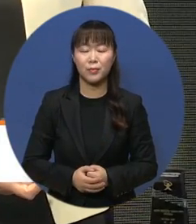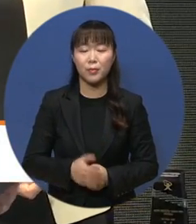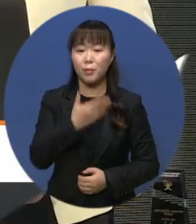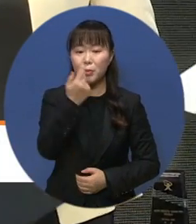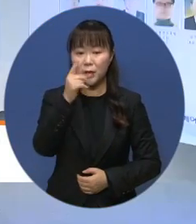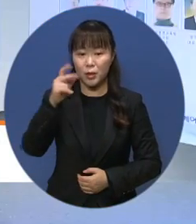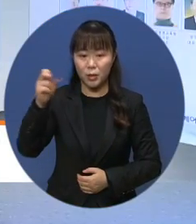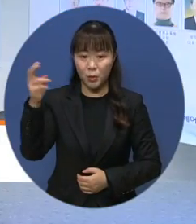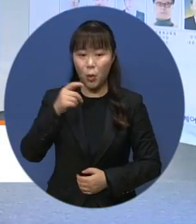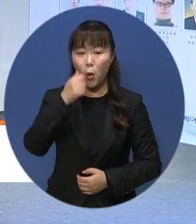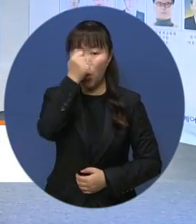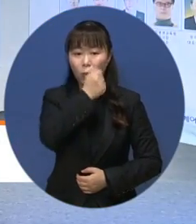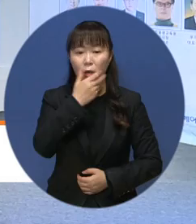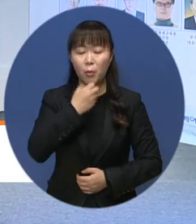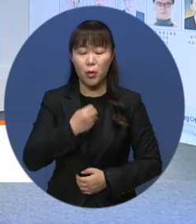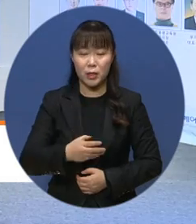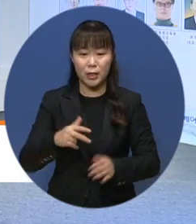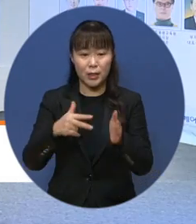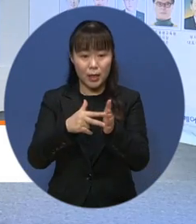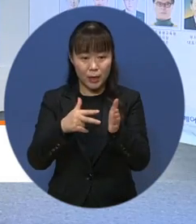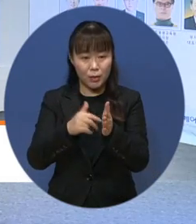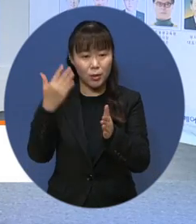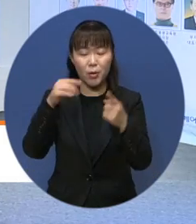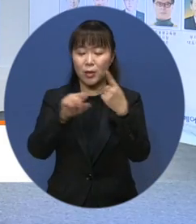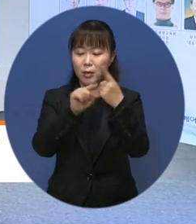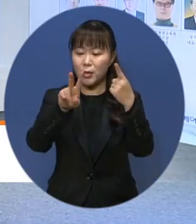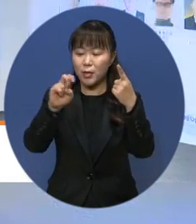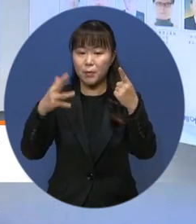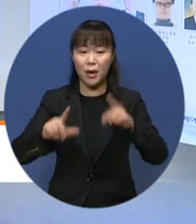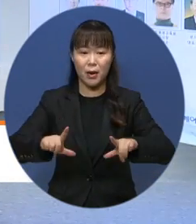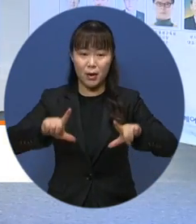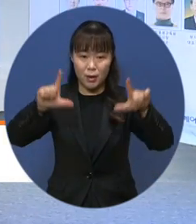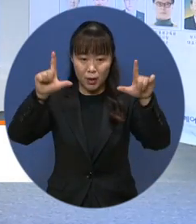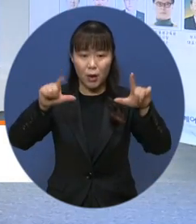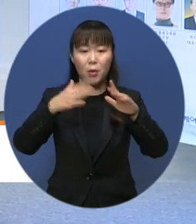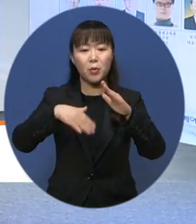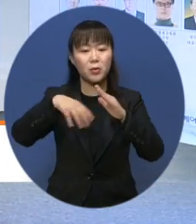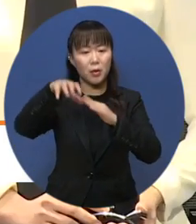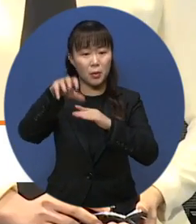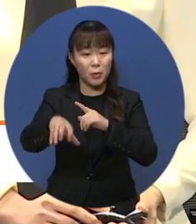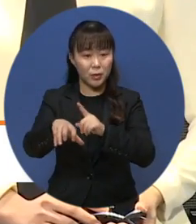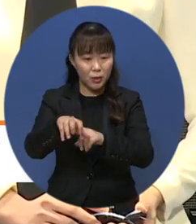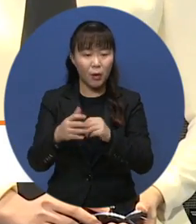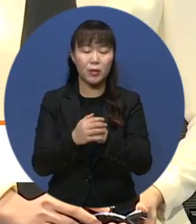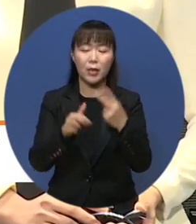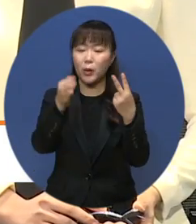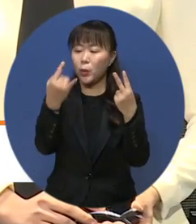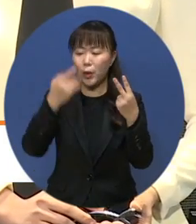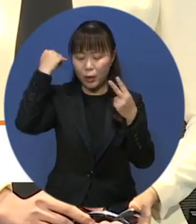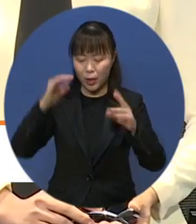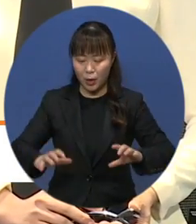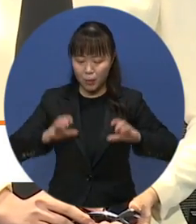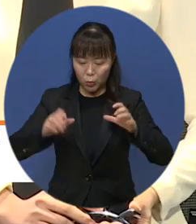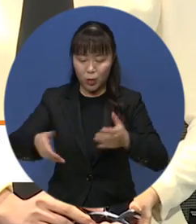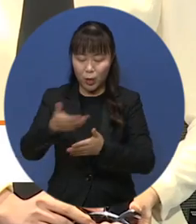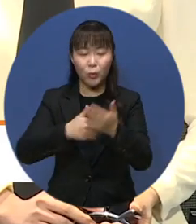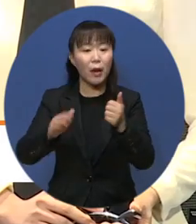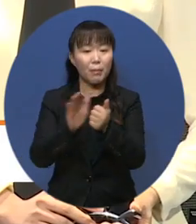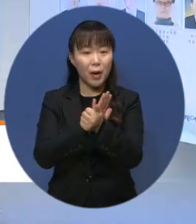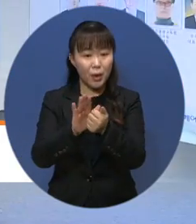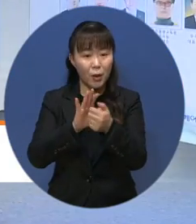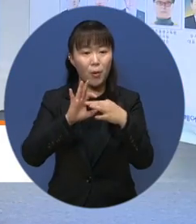복지TV와 곰돌이복지재단은 지난 1월 28일 복지TV 공개 스튜디오에서 제2회 대한민국 나눔과